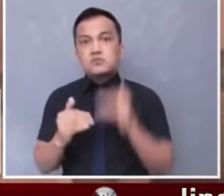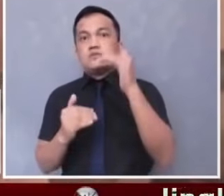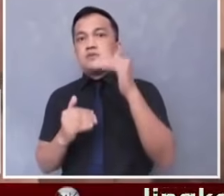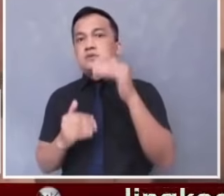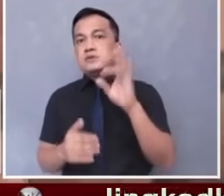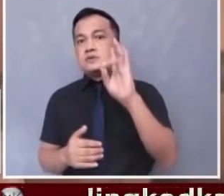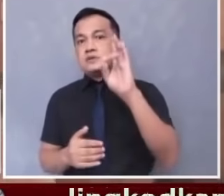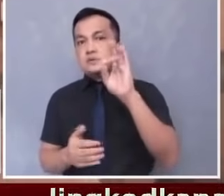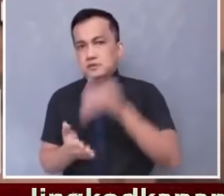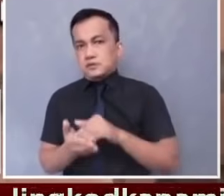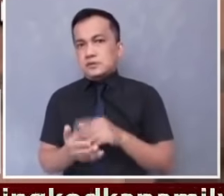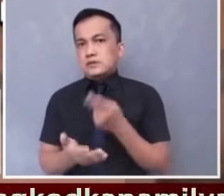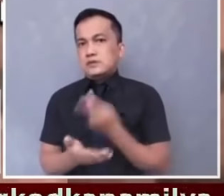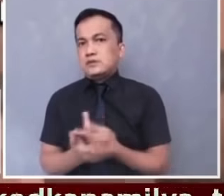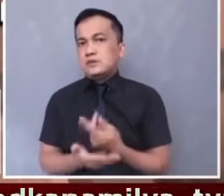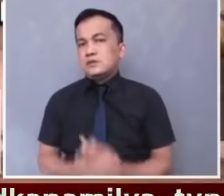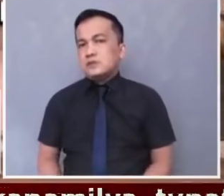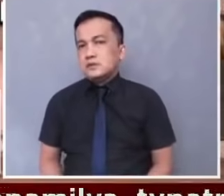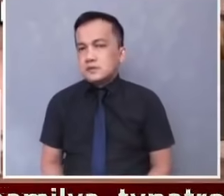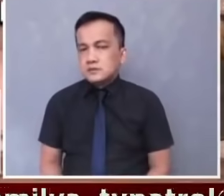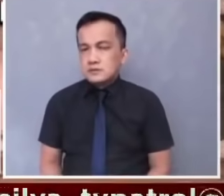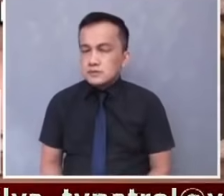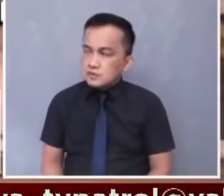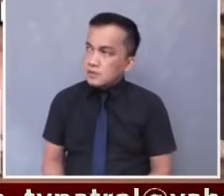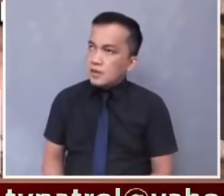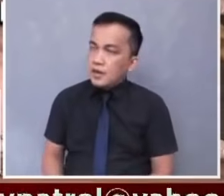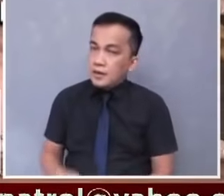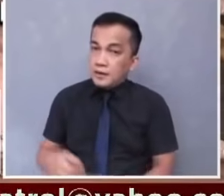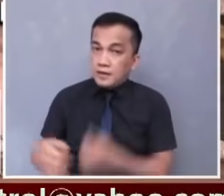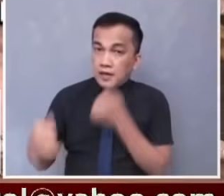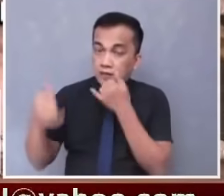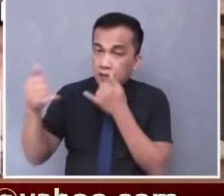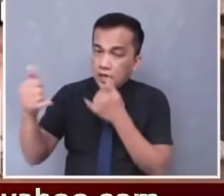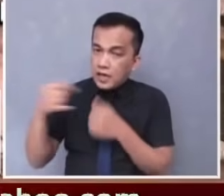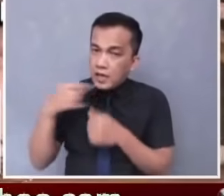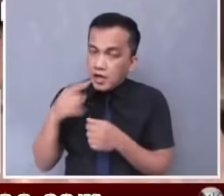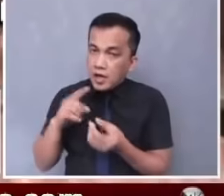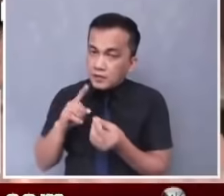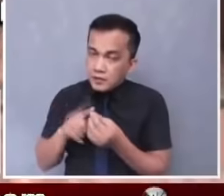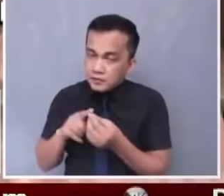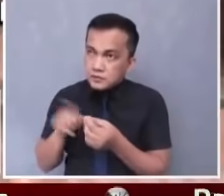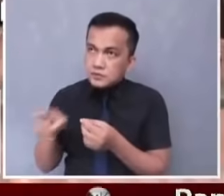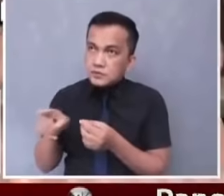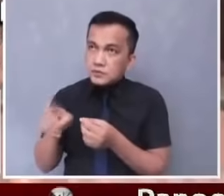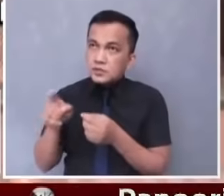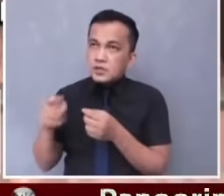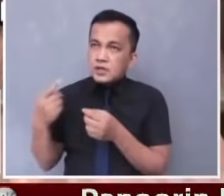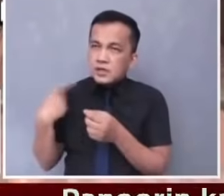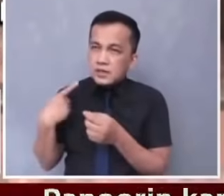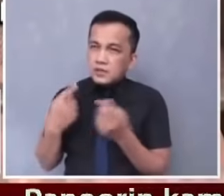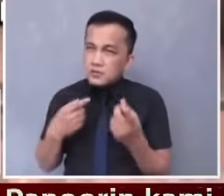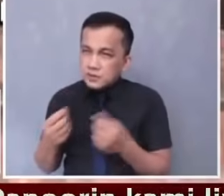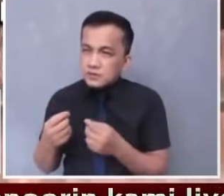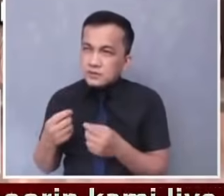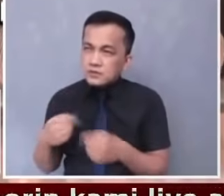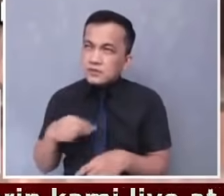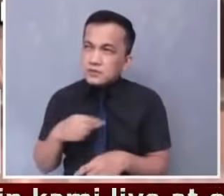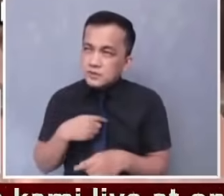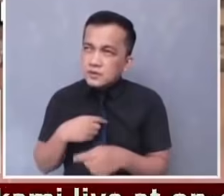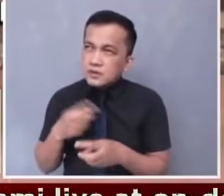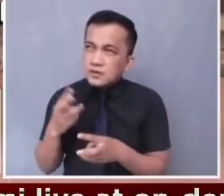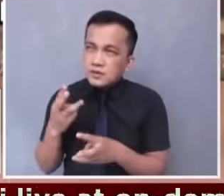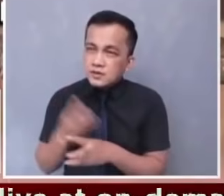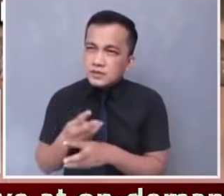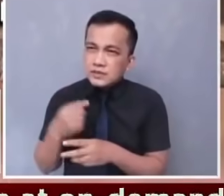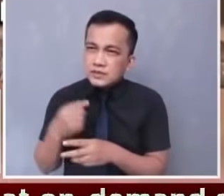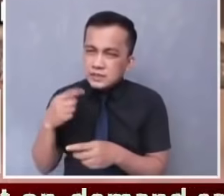7,000 pesos. Wala tayo na may ikatlong yun na standing inventory natin. At we're still reeling,